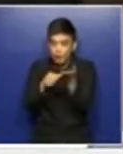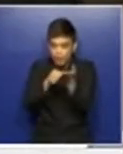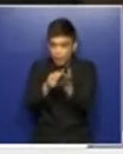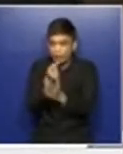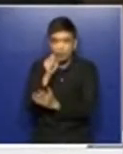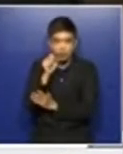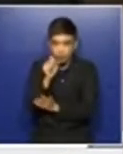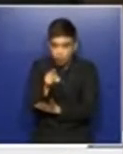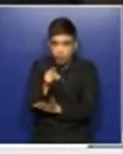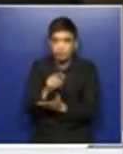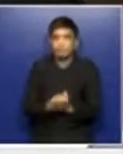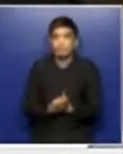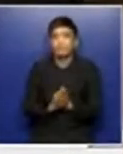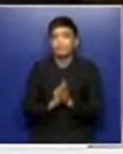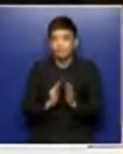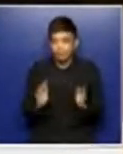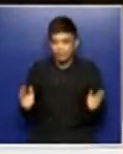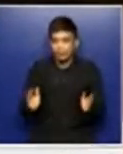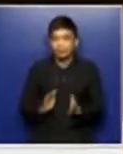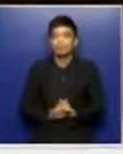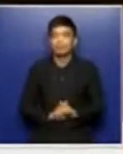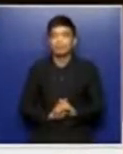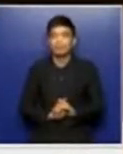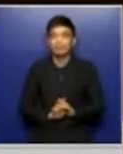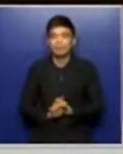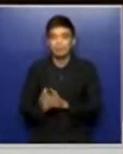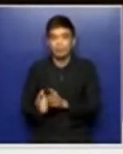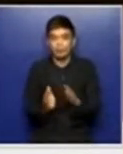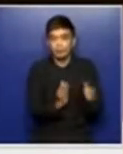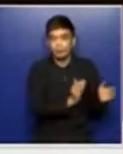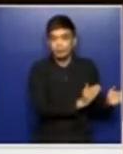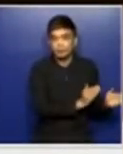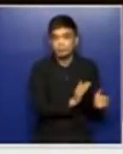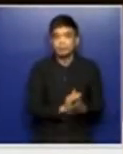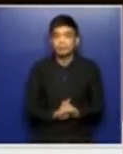ณค่ะ ขอบคุณครับต่อไปเชิญคุณพาดาครับเชิญครับ